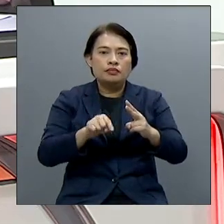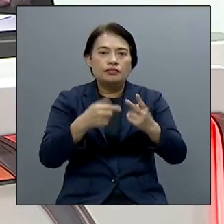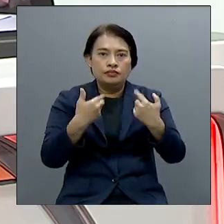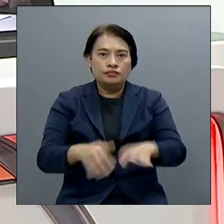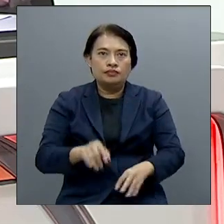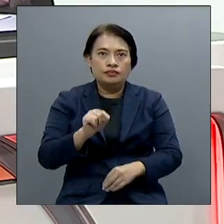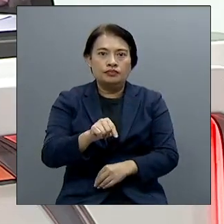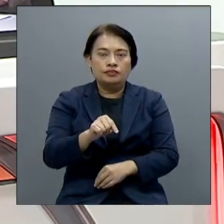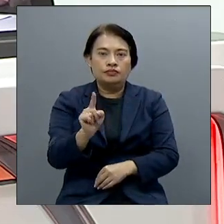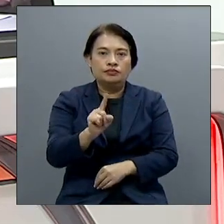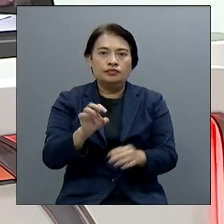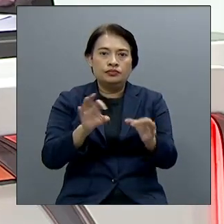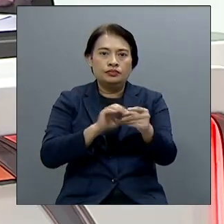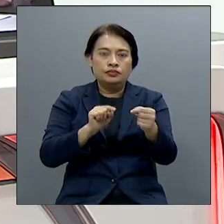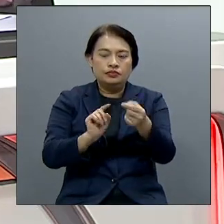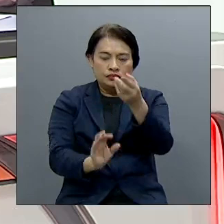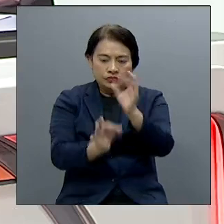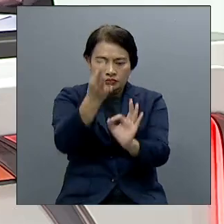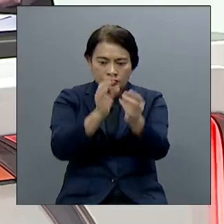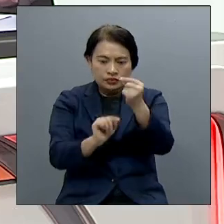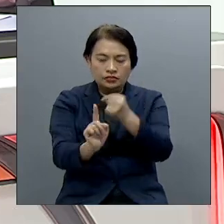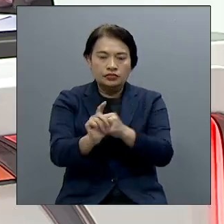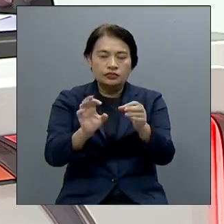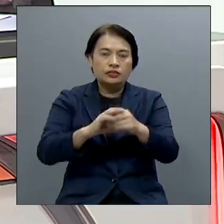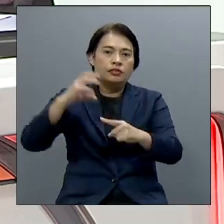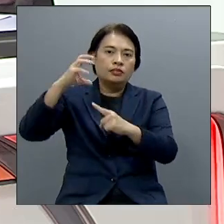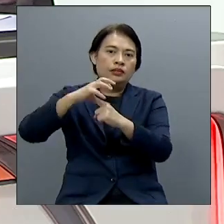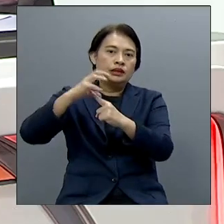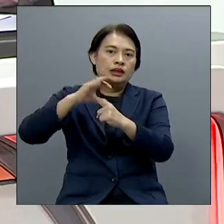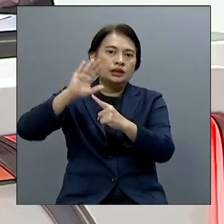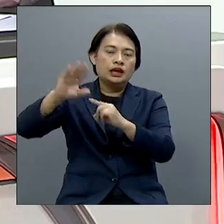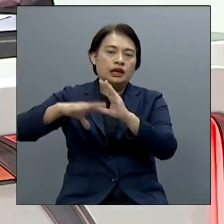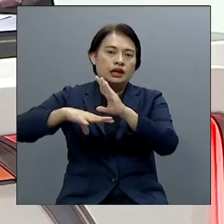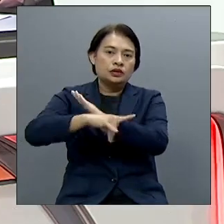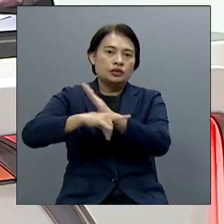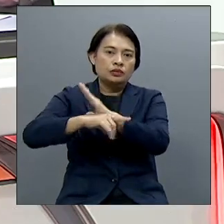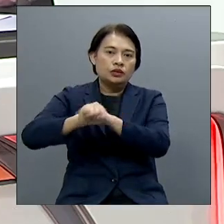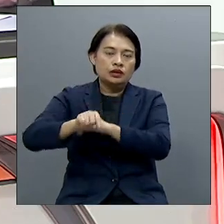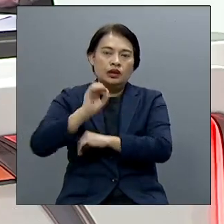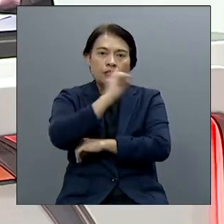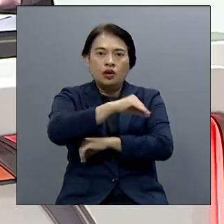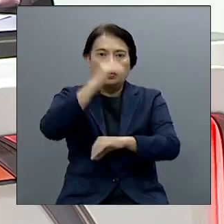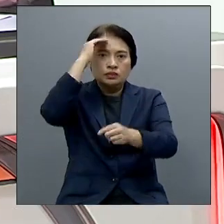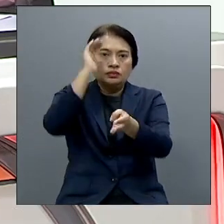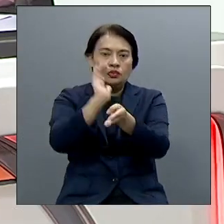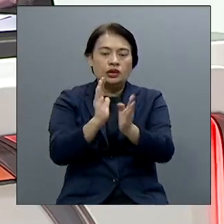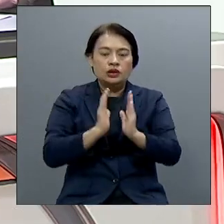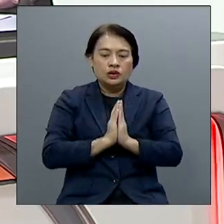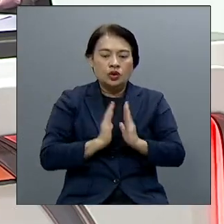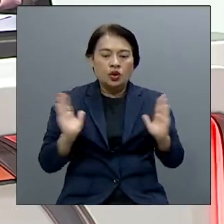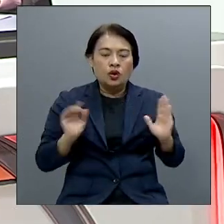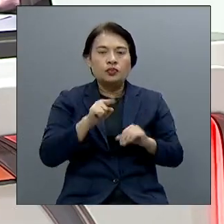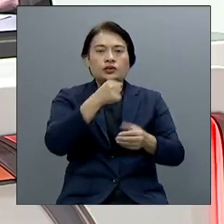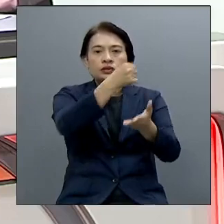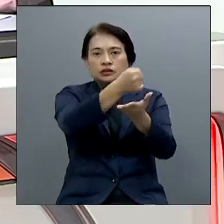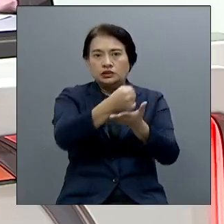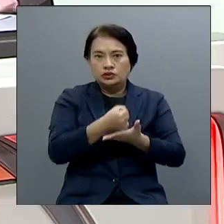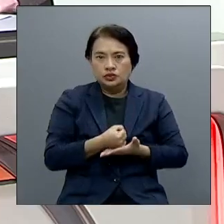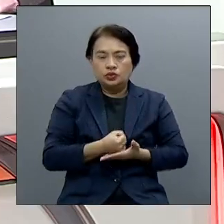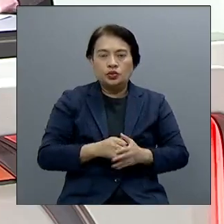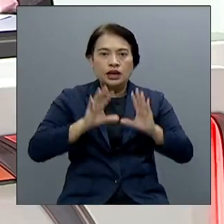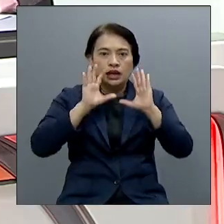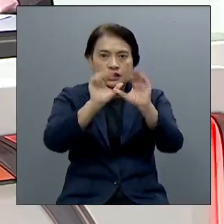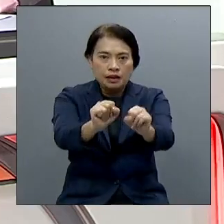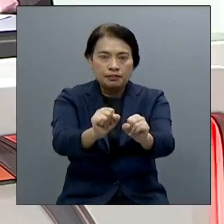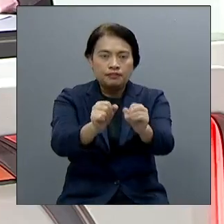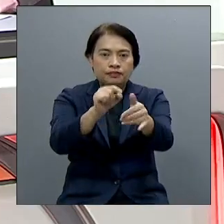ที่จะจุดไฟเผาที่พัทยาจังหวัดชลบุรีก็เข้าขอบคุณตำรวจนะคะที่ช่วยจับผู้ก่อเหตุ